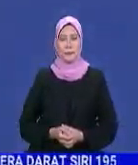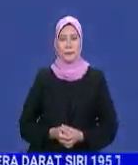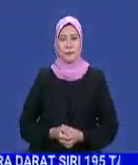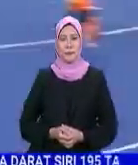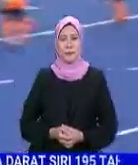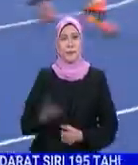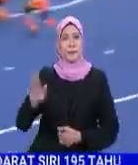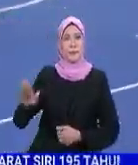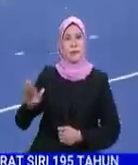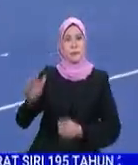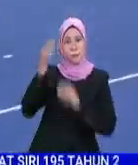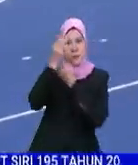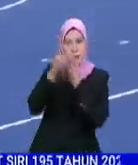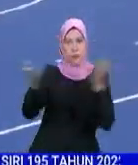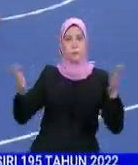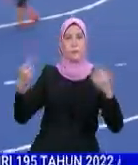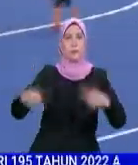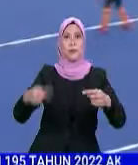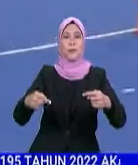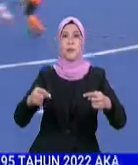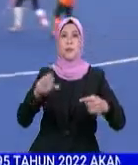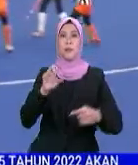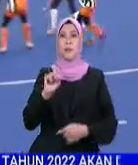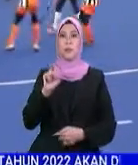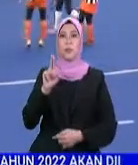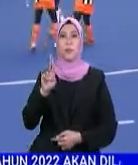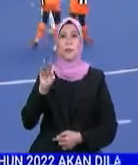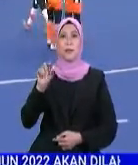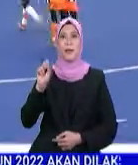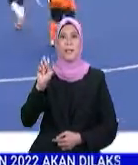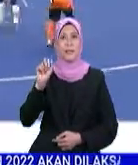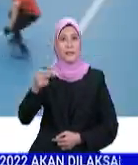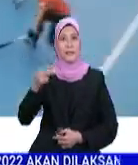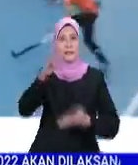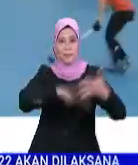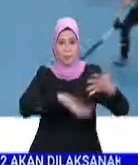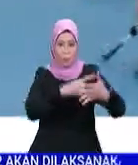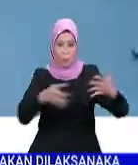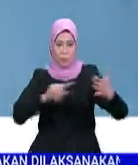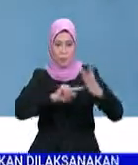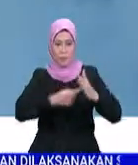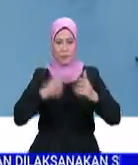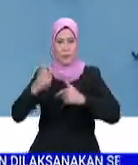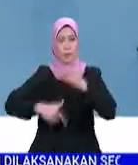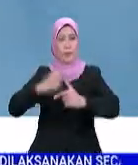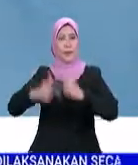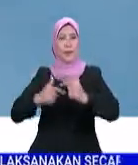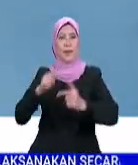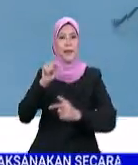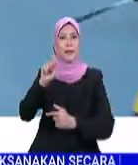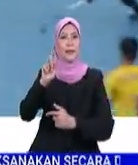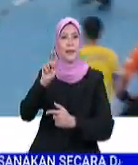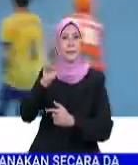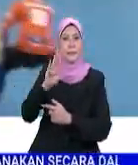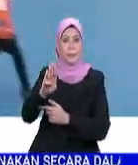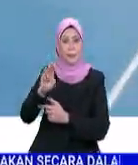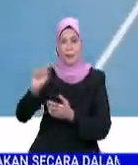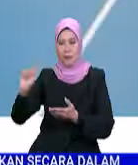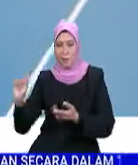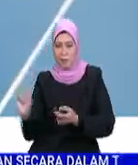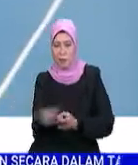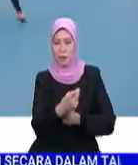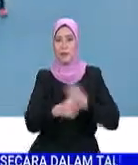Sementara itu, beliau turut memaklumkan perlawanan Piala Subangsih dijadual berlangsung pada hari pembukaan Liga Saingan TNB Liga Hoki